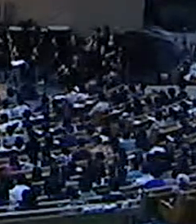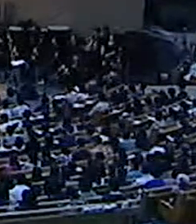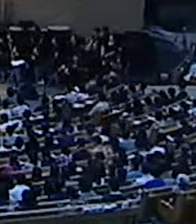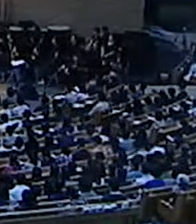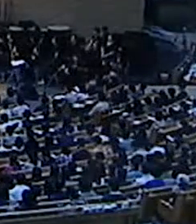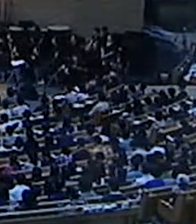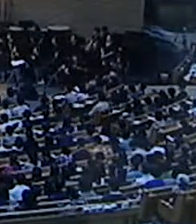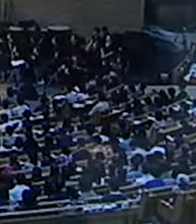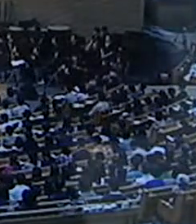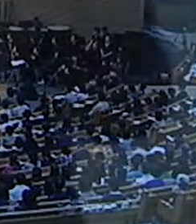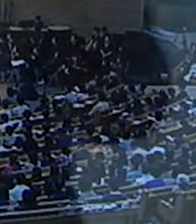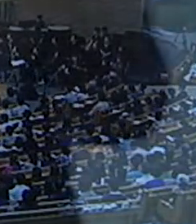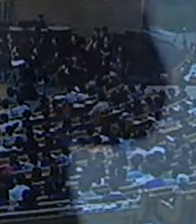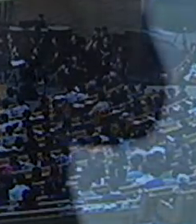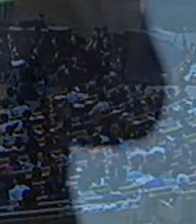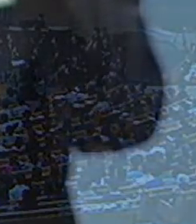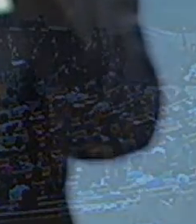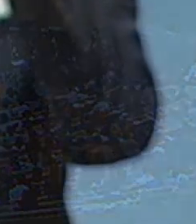하나님은